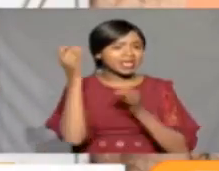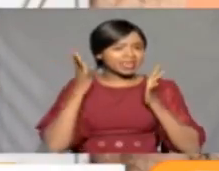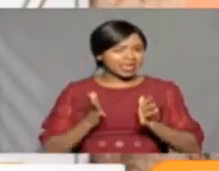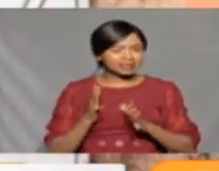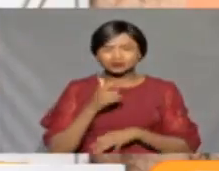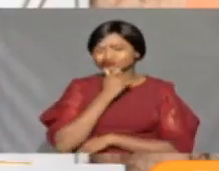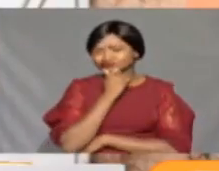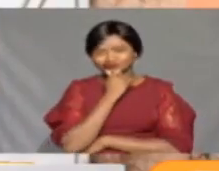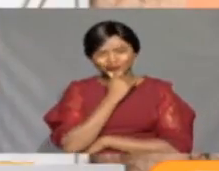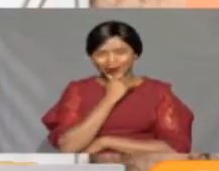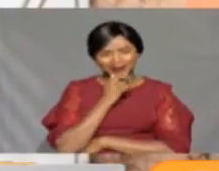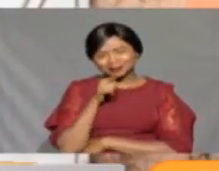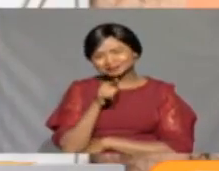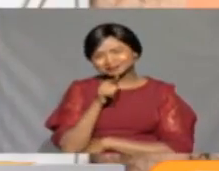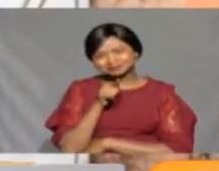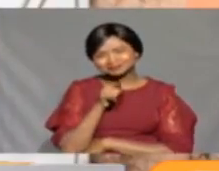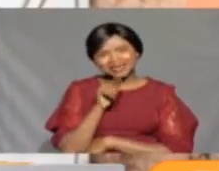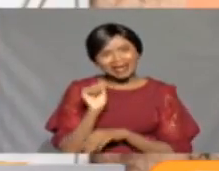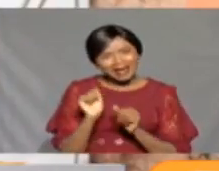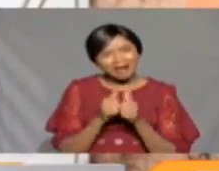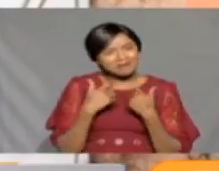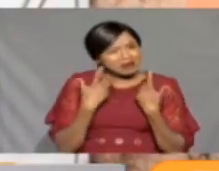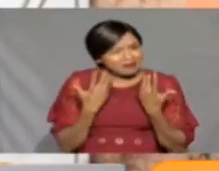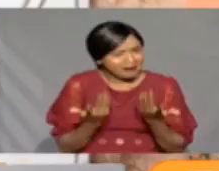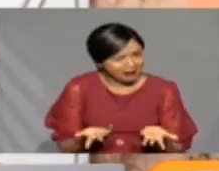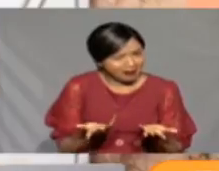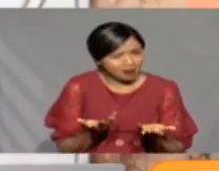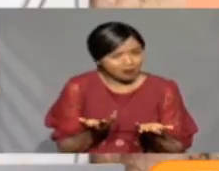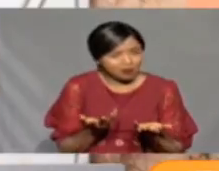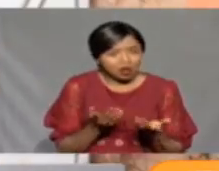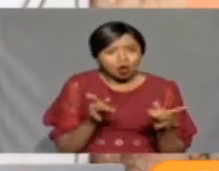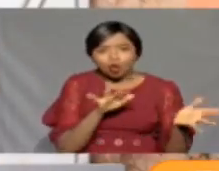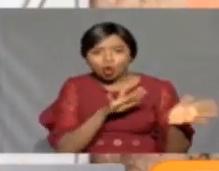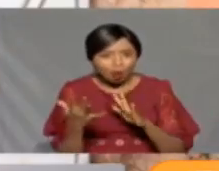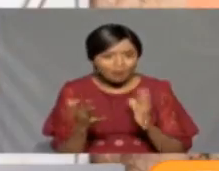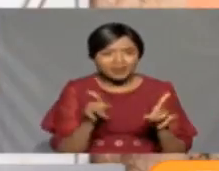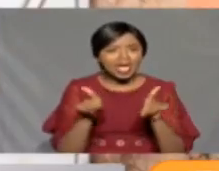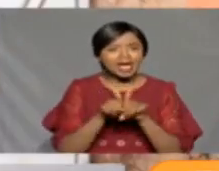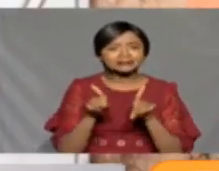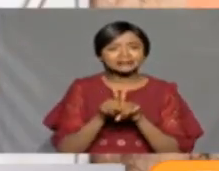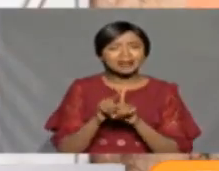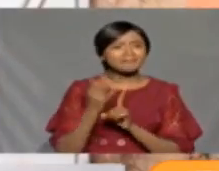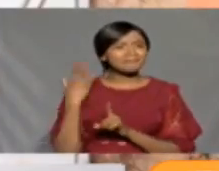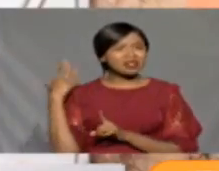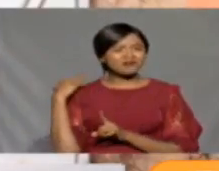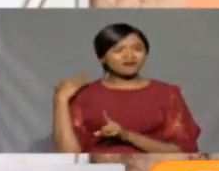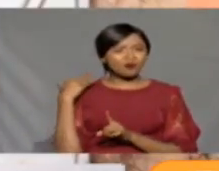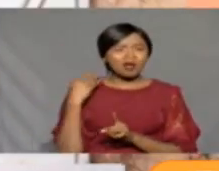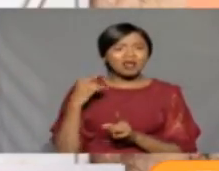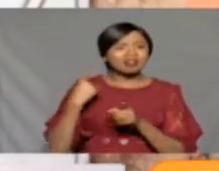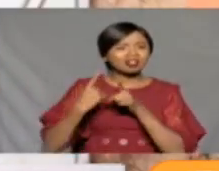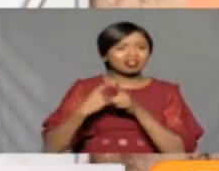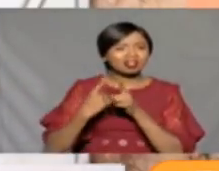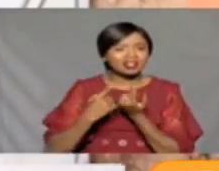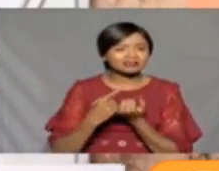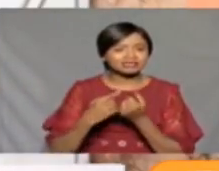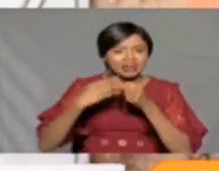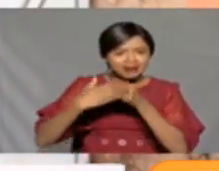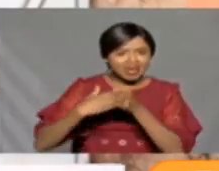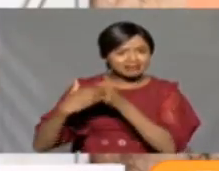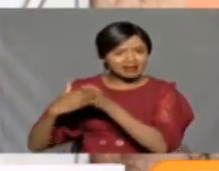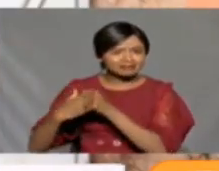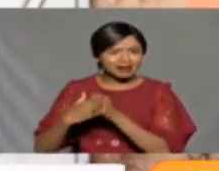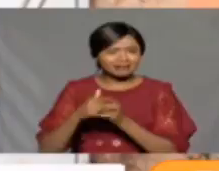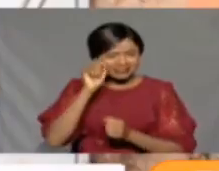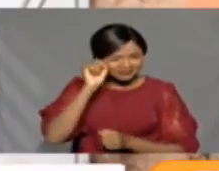wamekuwa wakijiuliza ni vipi zoezi hili litatekelezwa ikilinganishwa kwamba ni mara ya kwanza zoezi hilo litafanyika